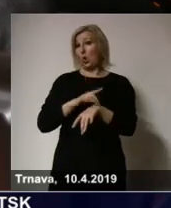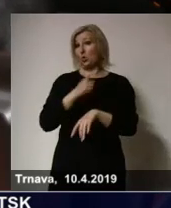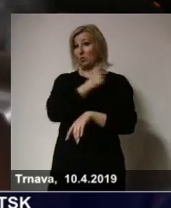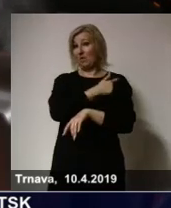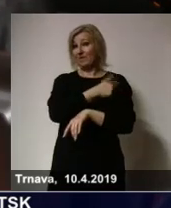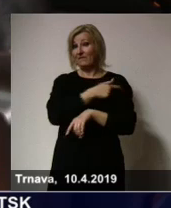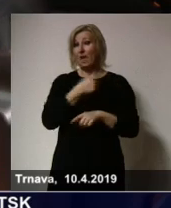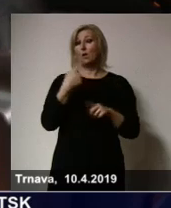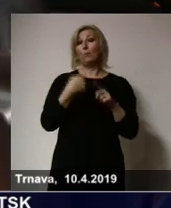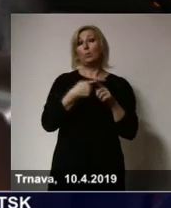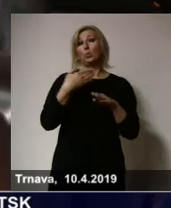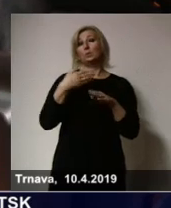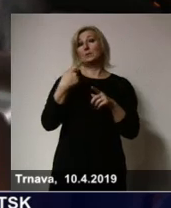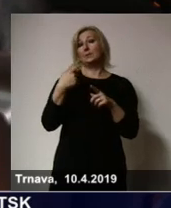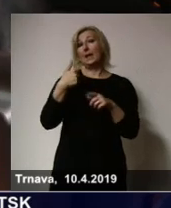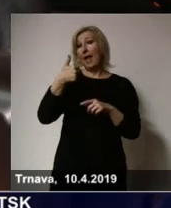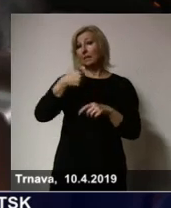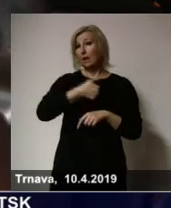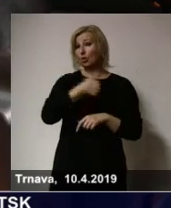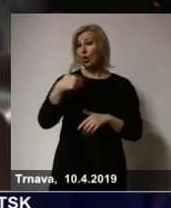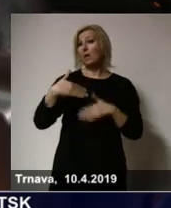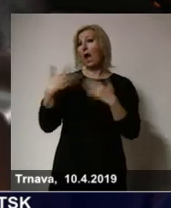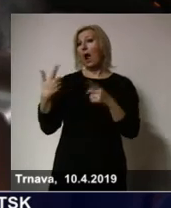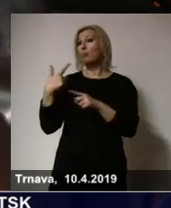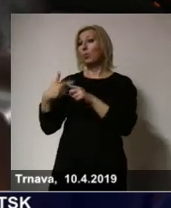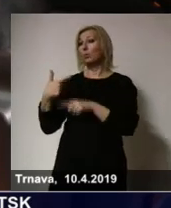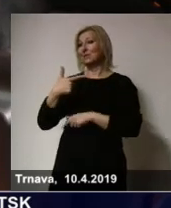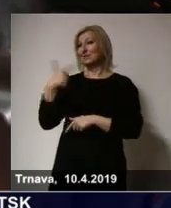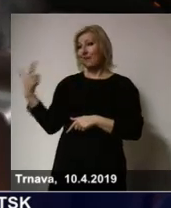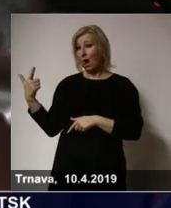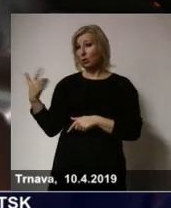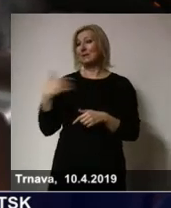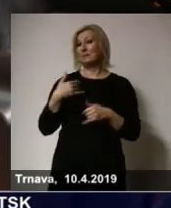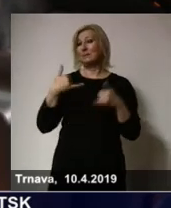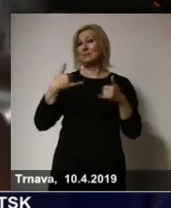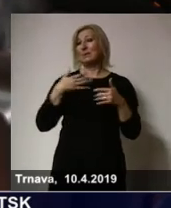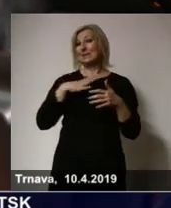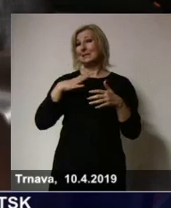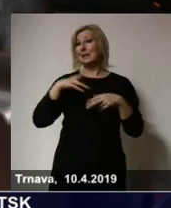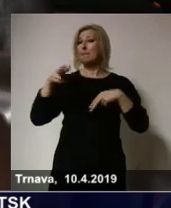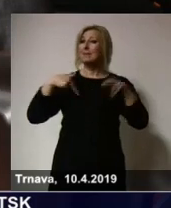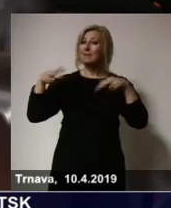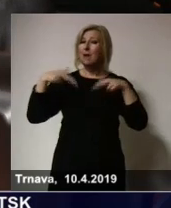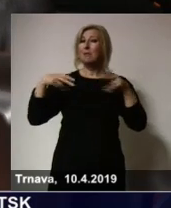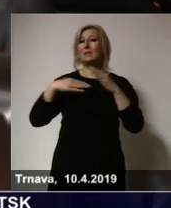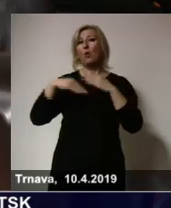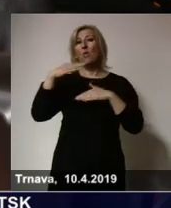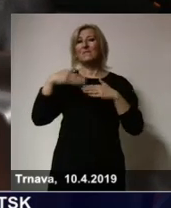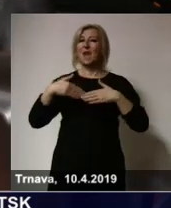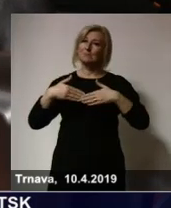rok alebo dva, tu by sme veľmi radi otvorili tú debatu. Na širšom plénum je